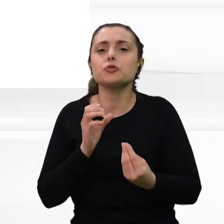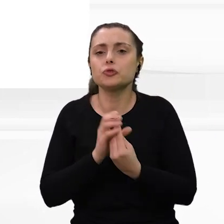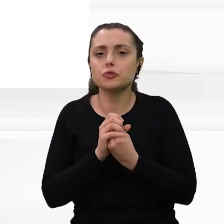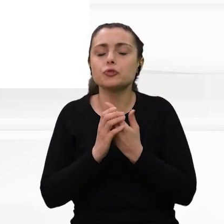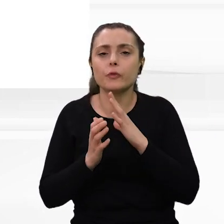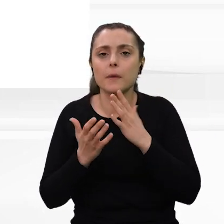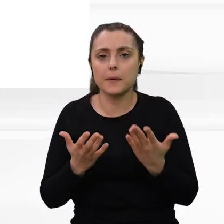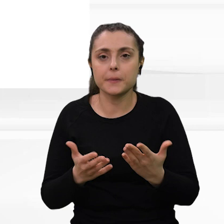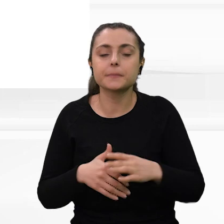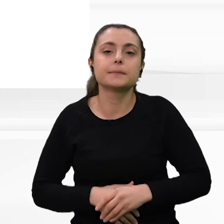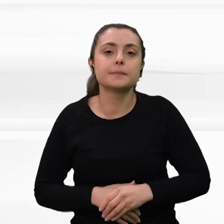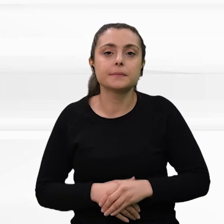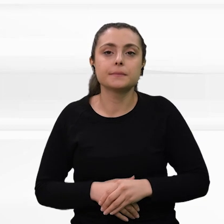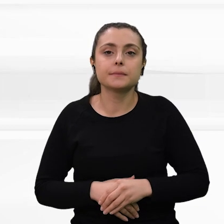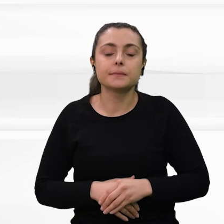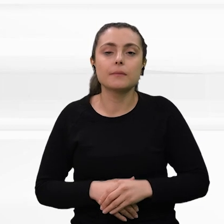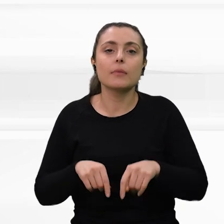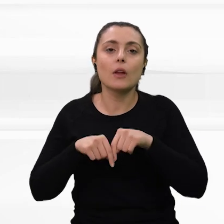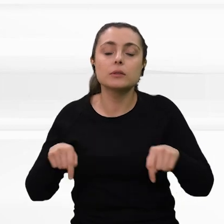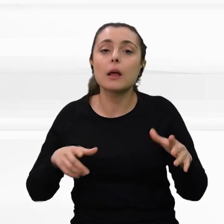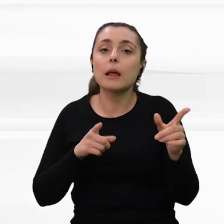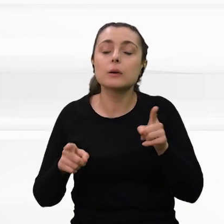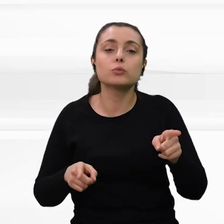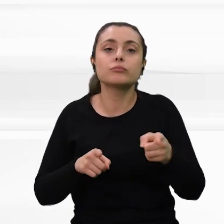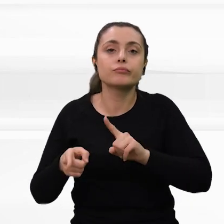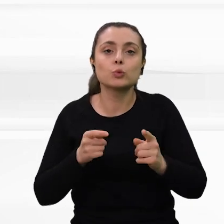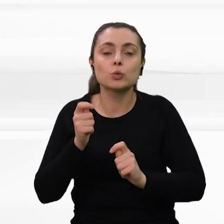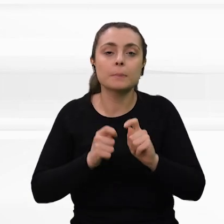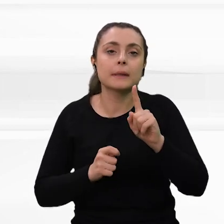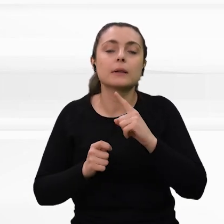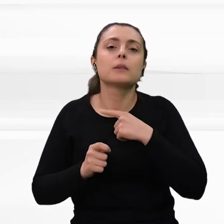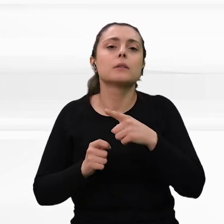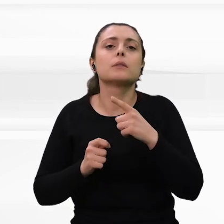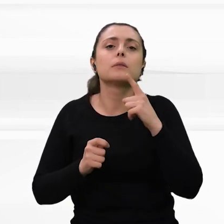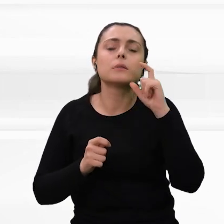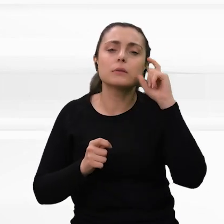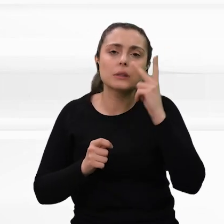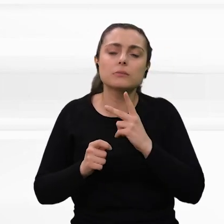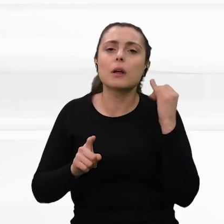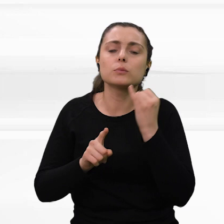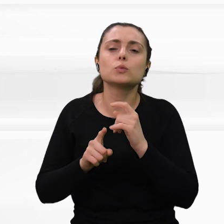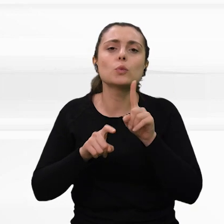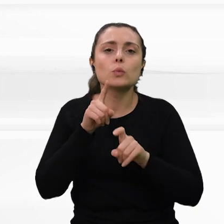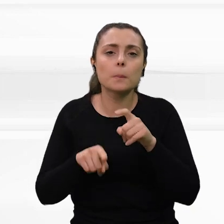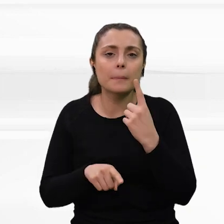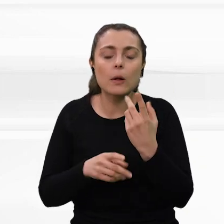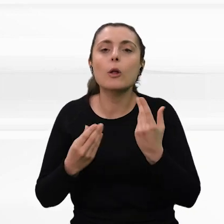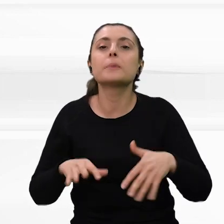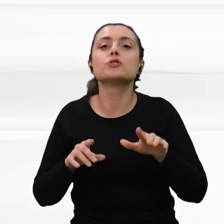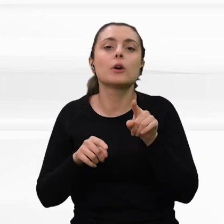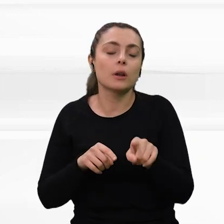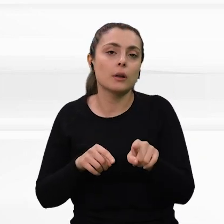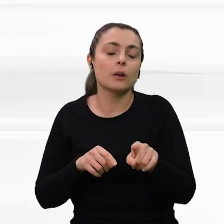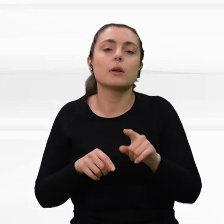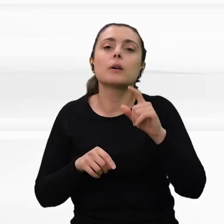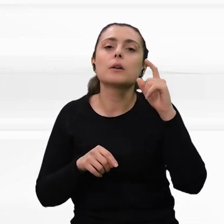Zaten ortaya çıkmış oldu Aşağıdakilerden hangisi bu yöntemi kullanan bir resim eleştirmenin süreç içinde soracağı sorulardan biri